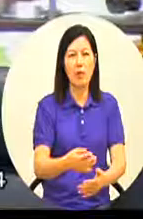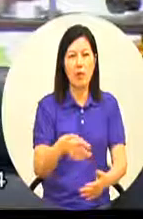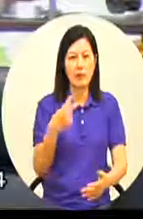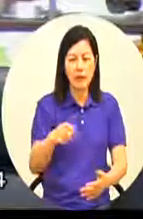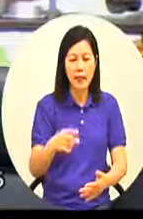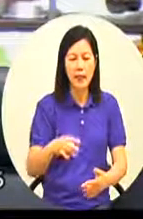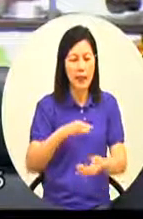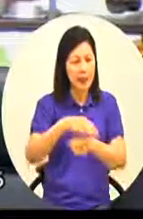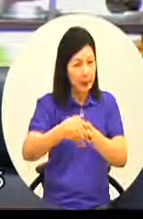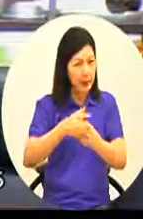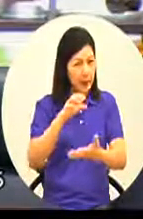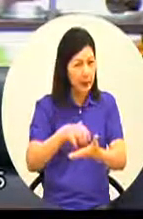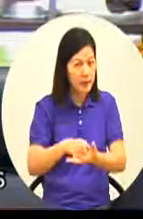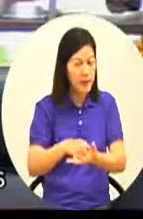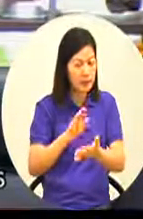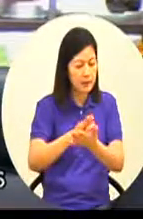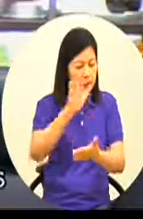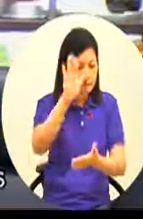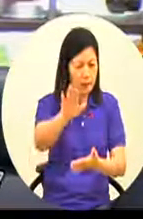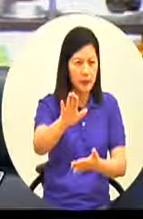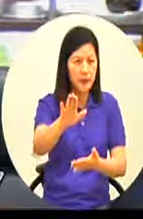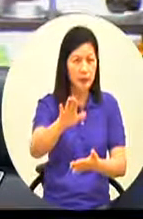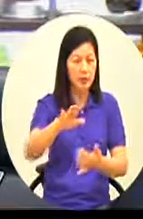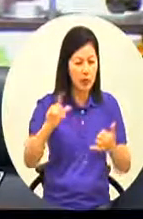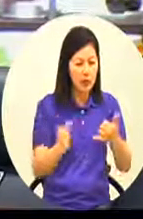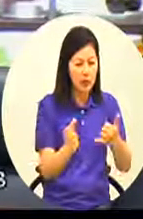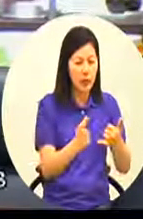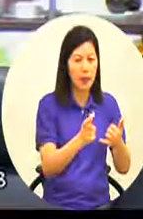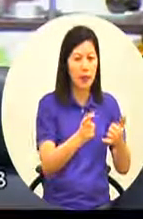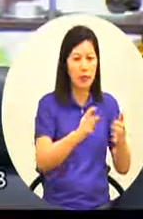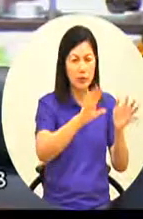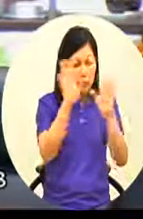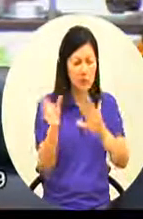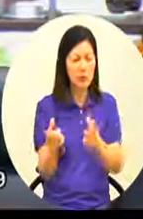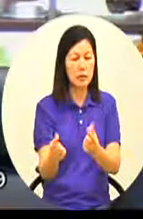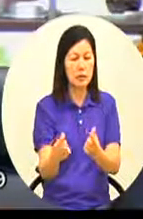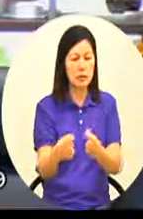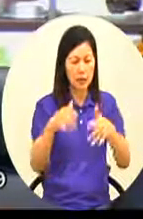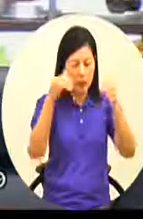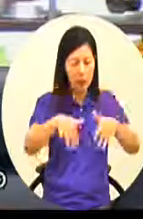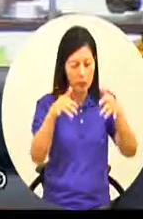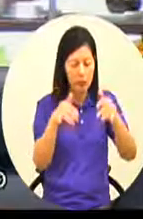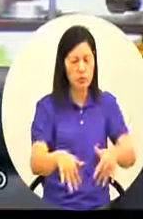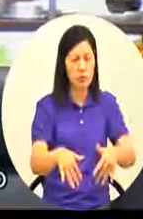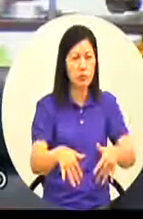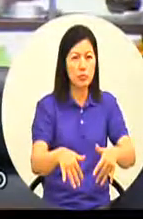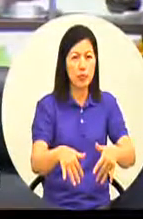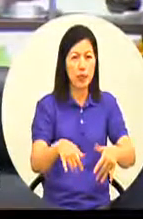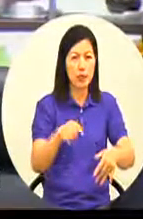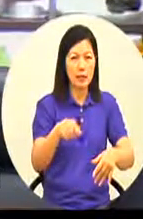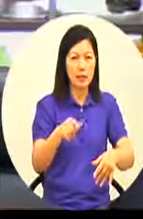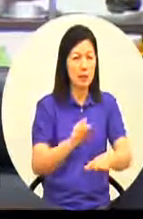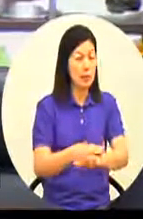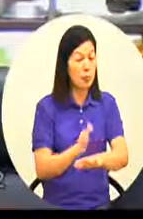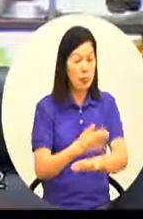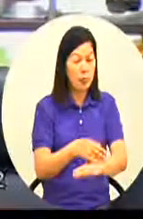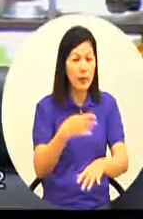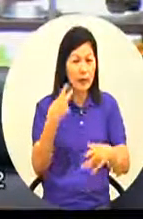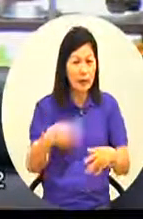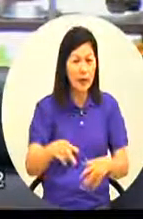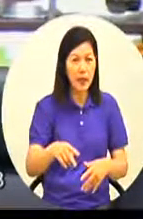保证讲往后啦的台风，往后的雨水没有不会再